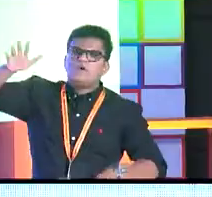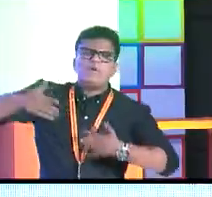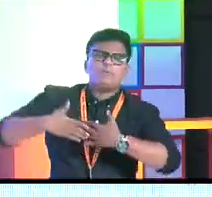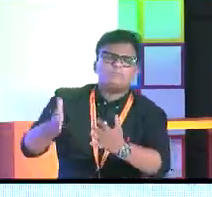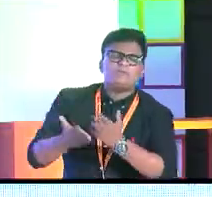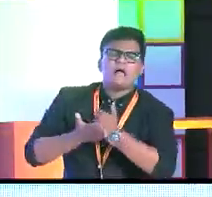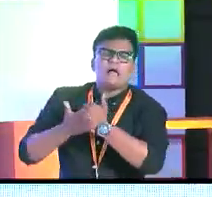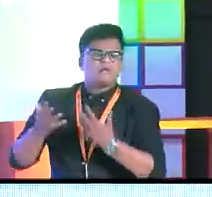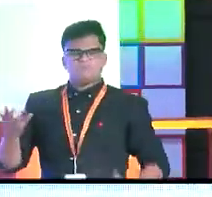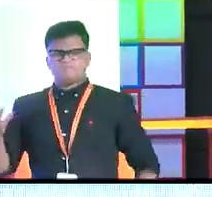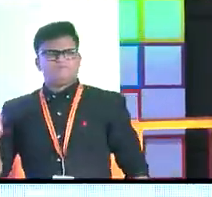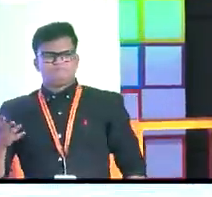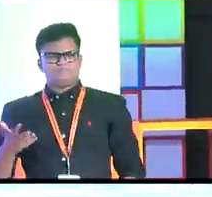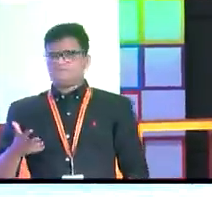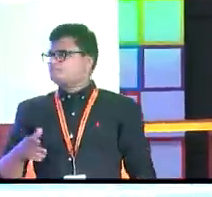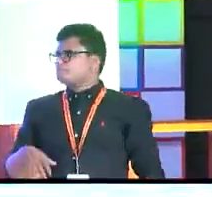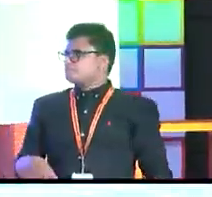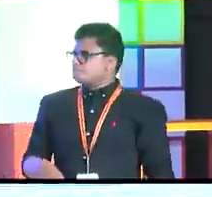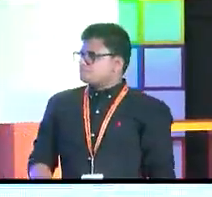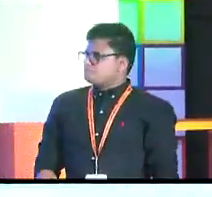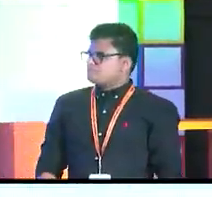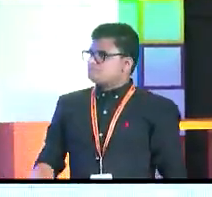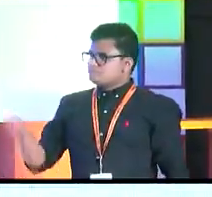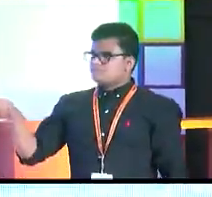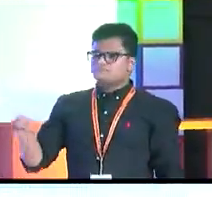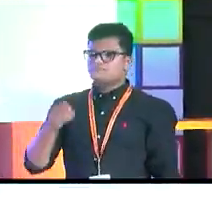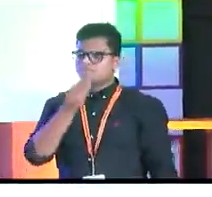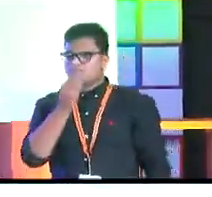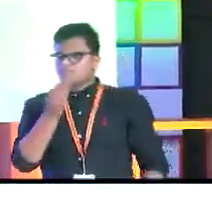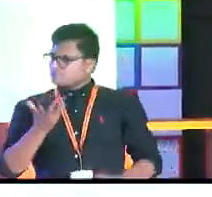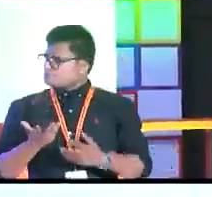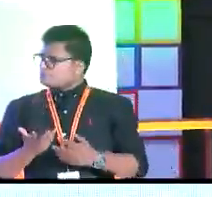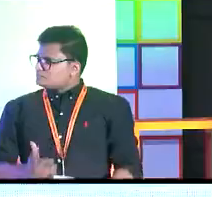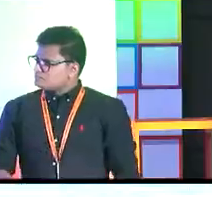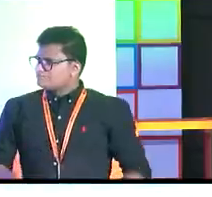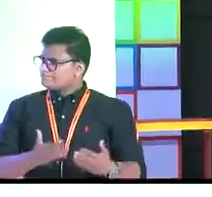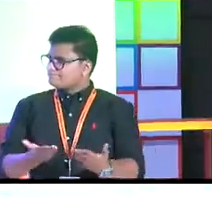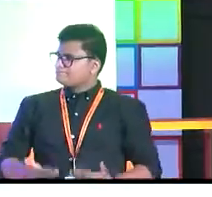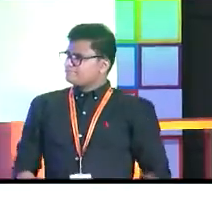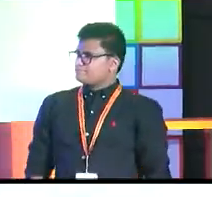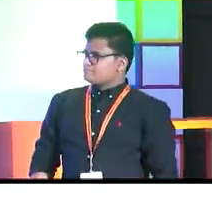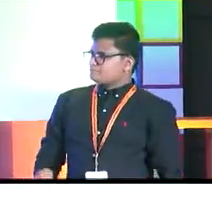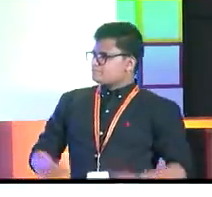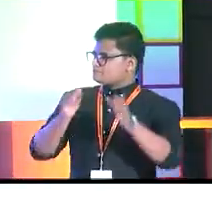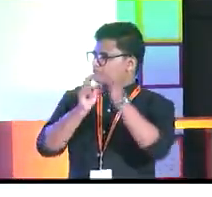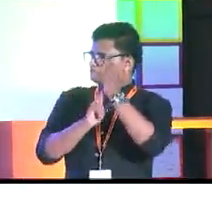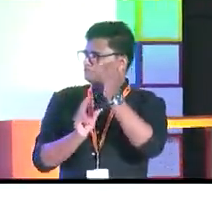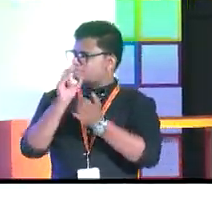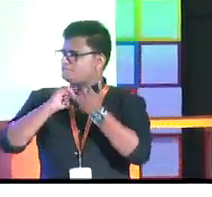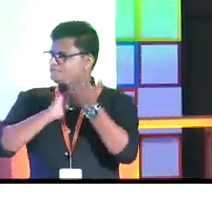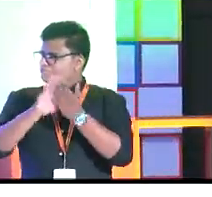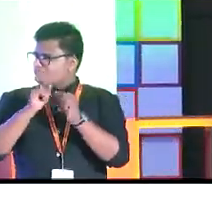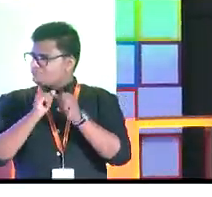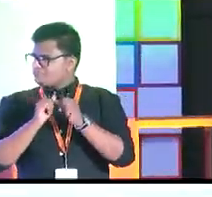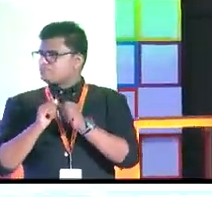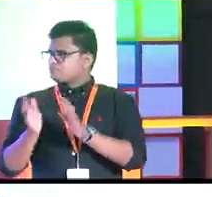का. तो आई हैव टाइम टू स्पीक आफ्टर दिस स्मॉल थिंग फॉर श्योर. लेट मी कॉल अनुषा एंड अमन, जो